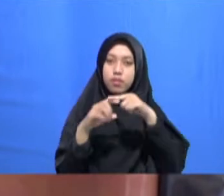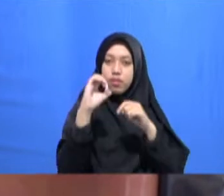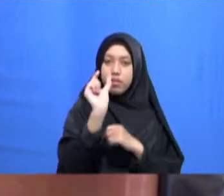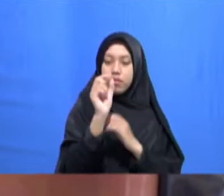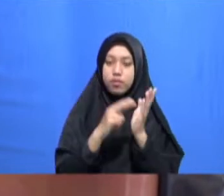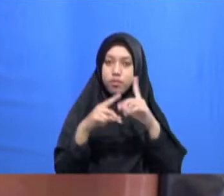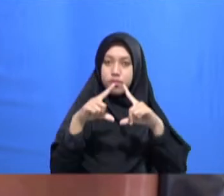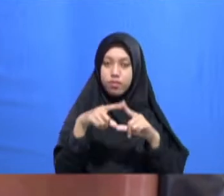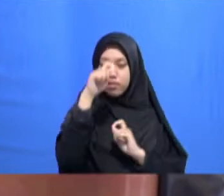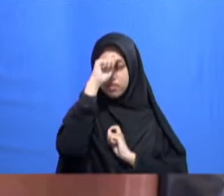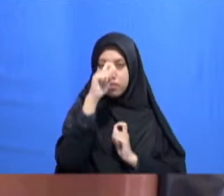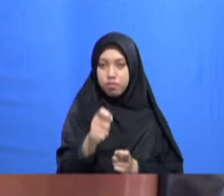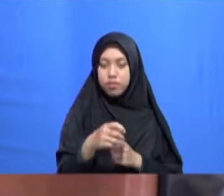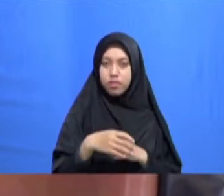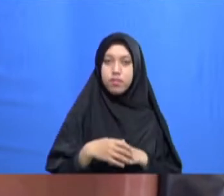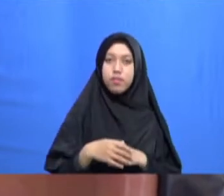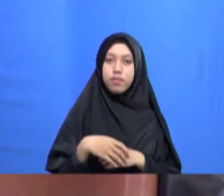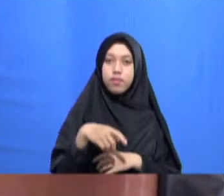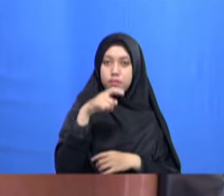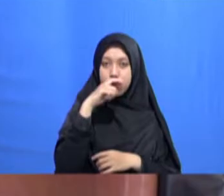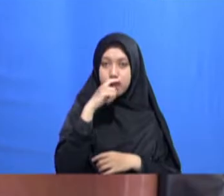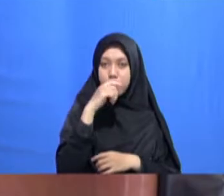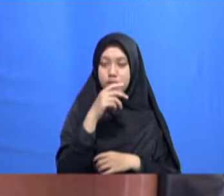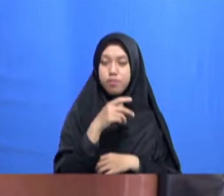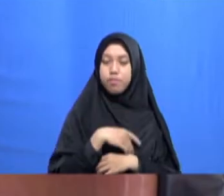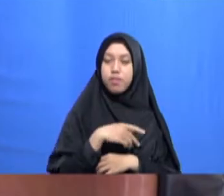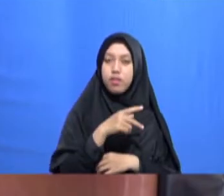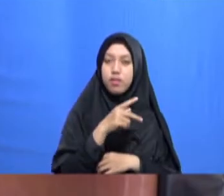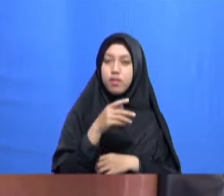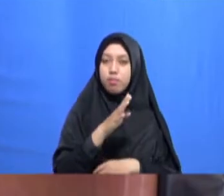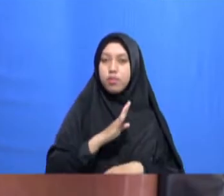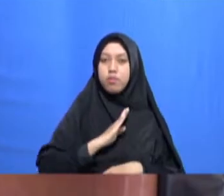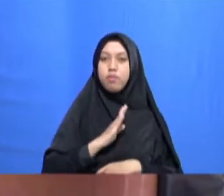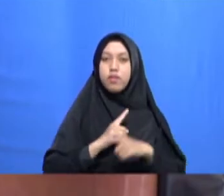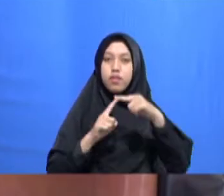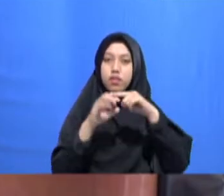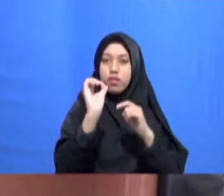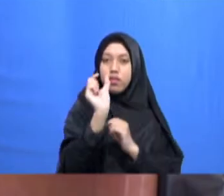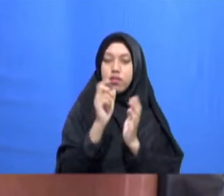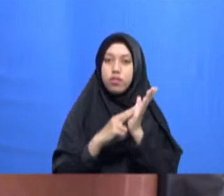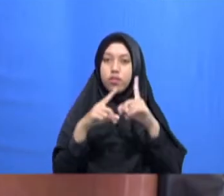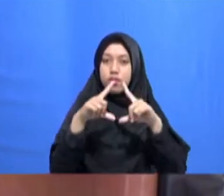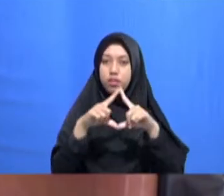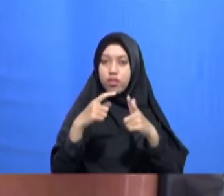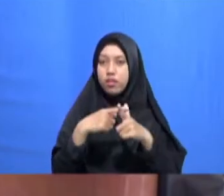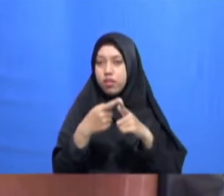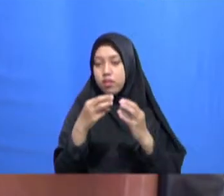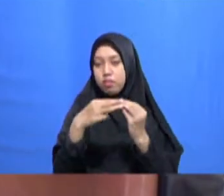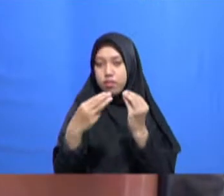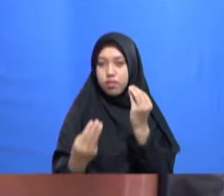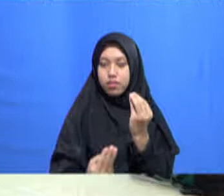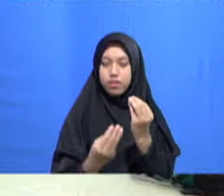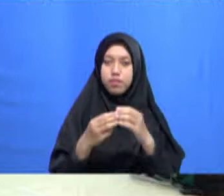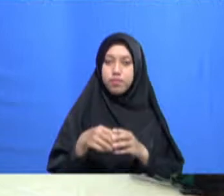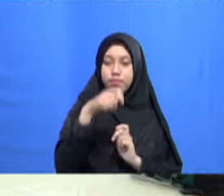hormati Bapak Bupati Kabupaten Tojo Una-Una atau yang mewakili, yang